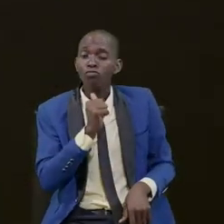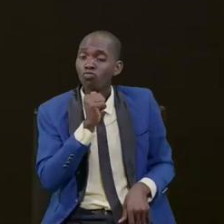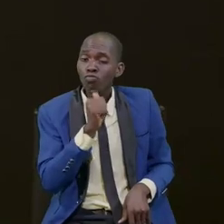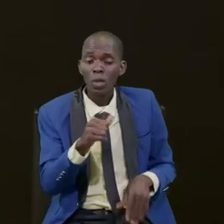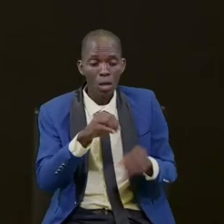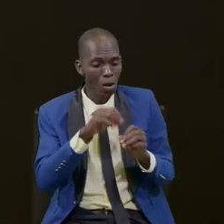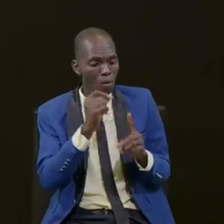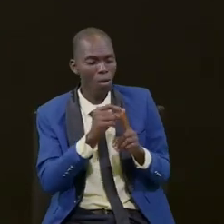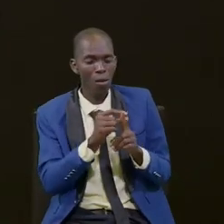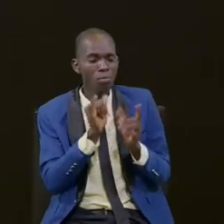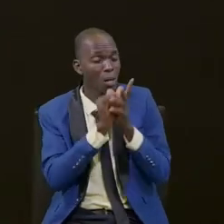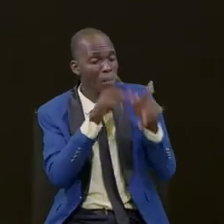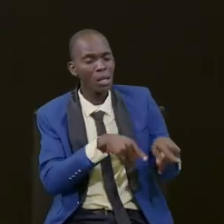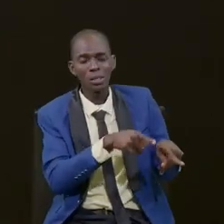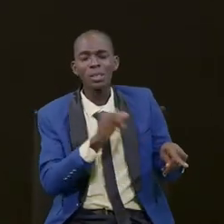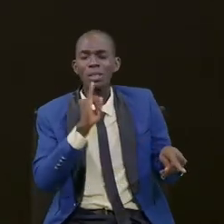vous n'allez pas vous sentir un inconfort. Alors,